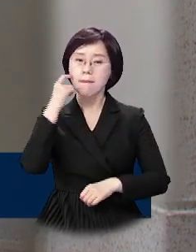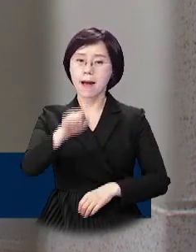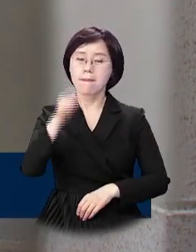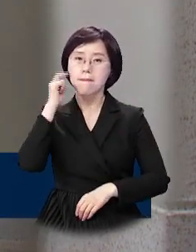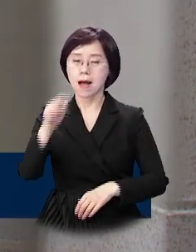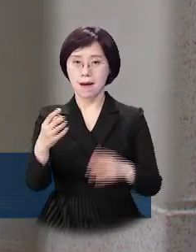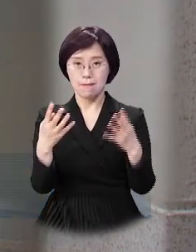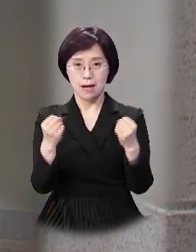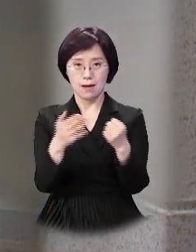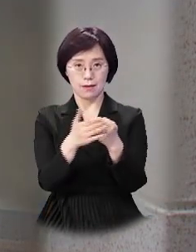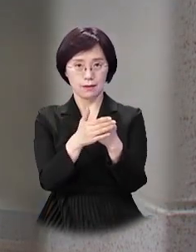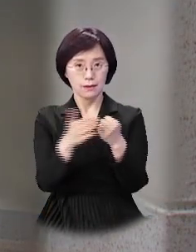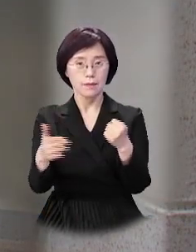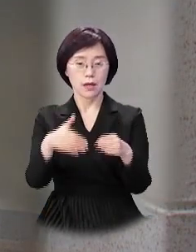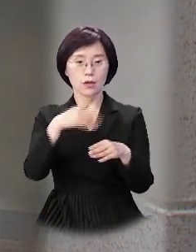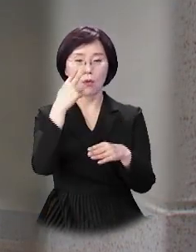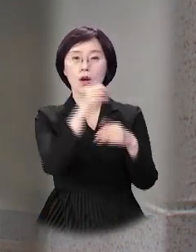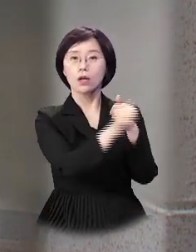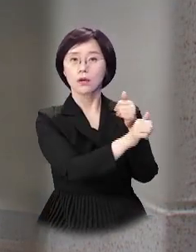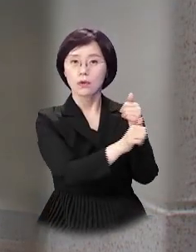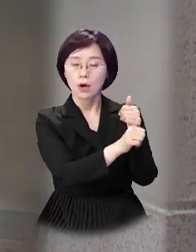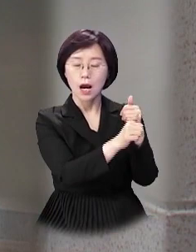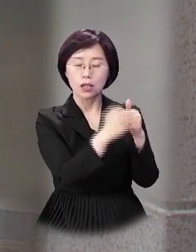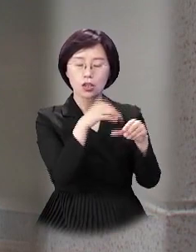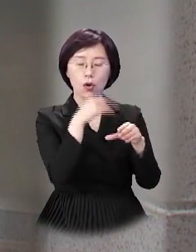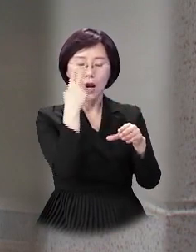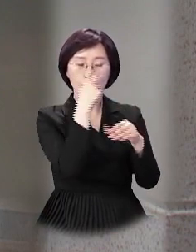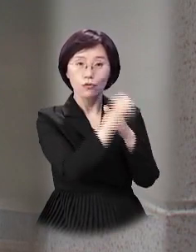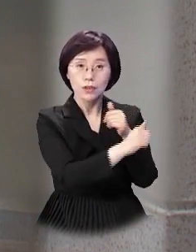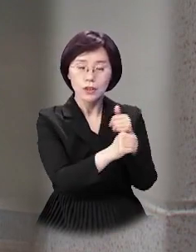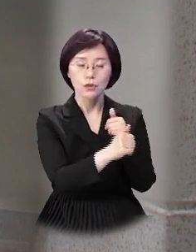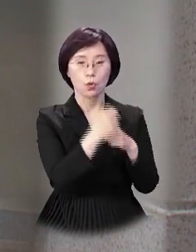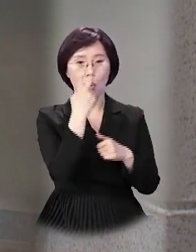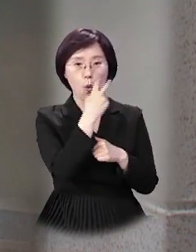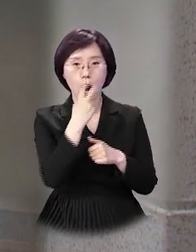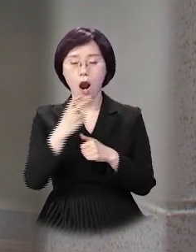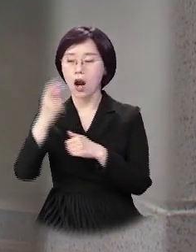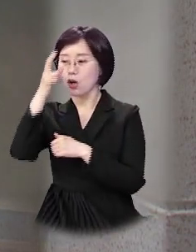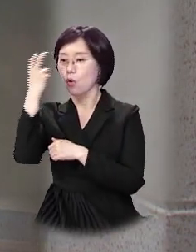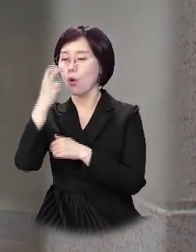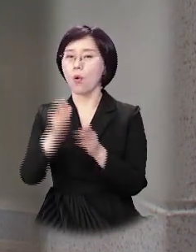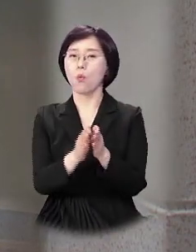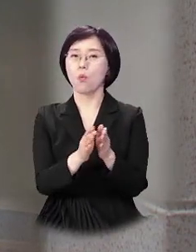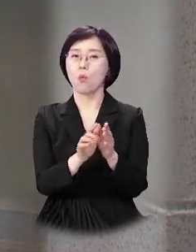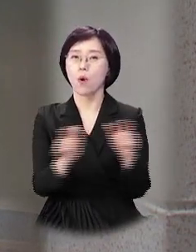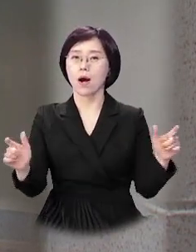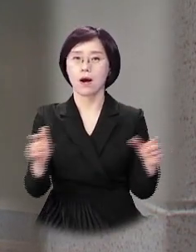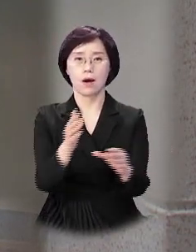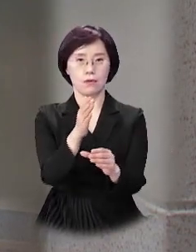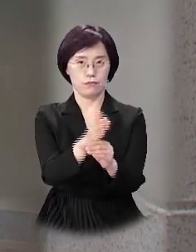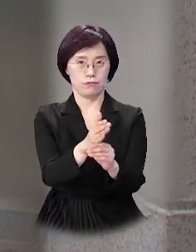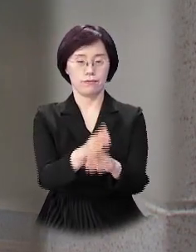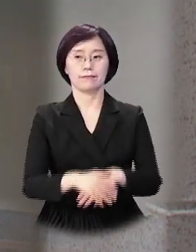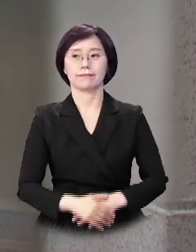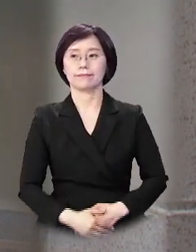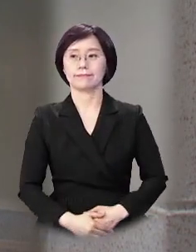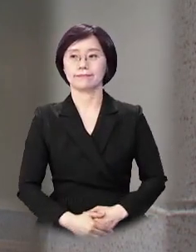속속 드러나면서 선관위 조사 와 경찰 수사가 전방위로 확대되고 있습니다 tbc 팀이 옵니다